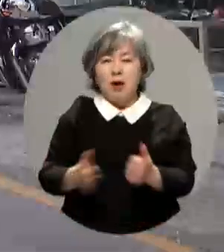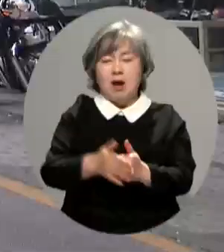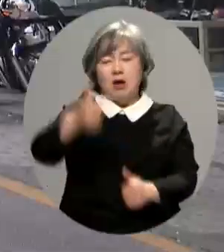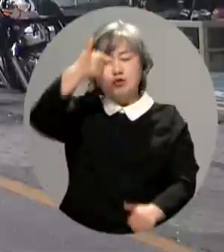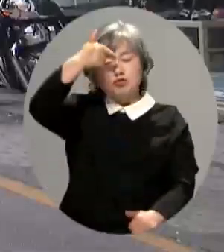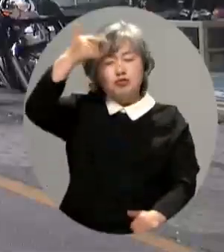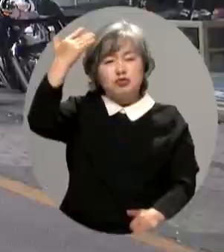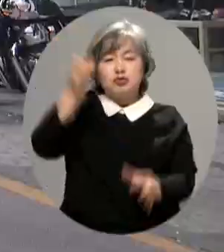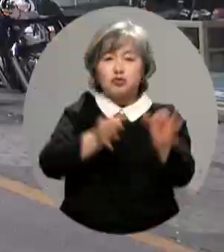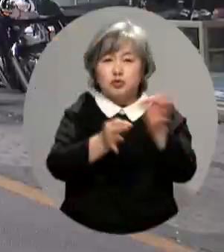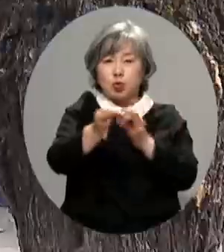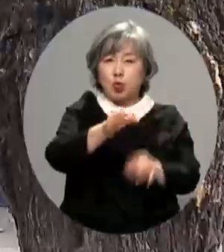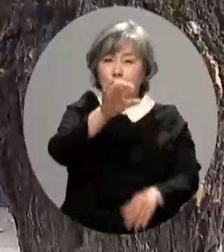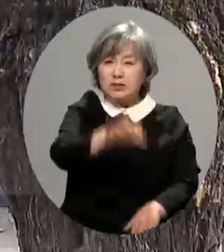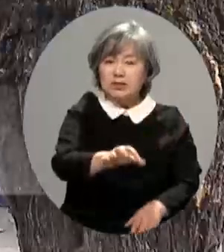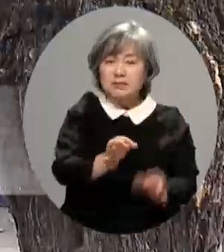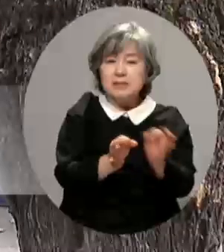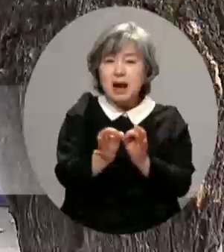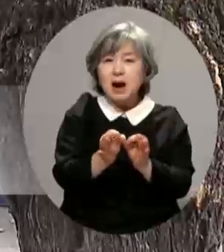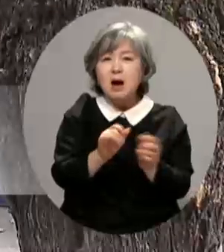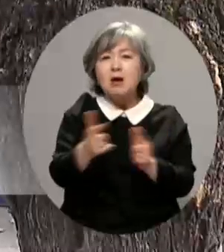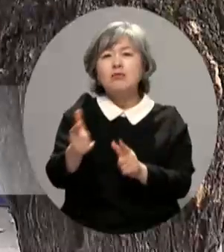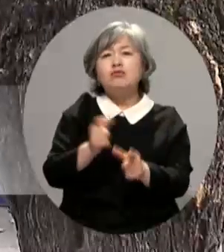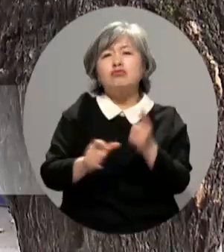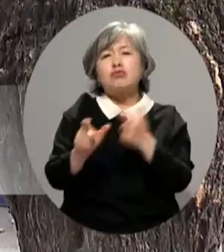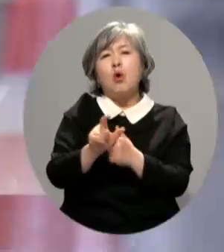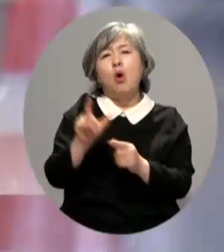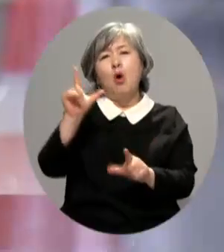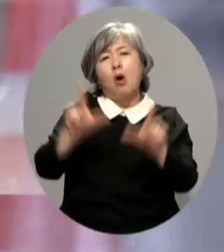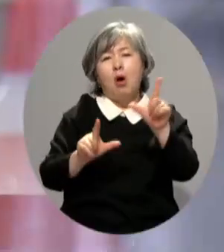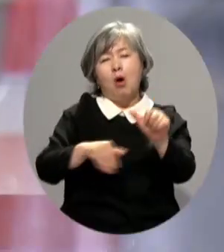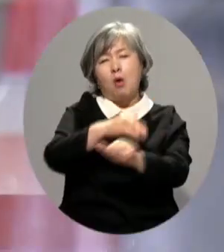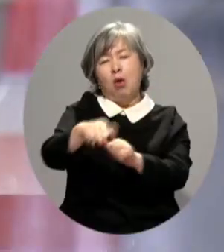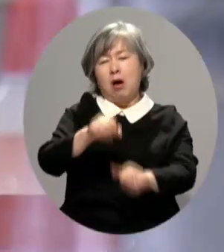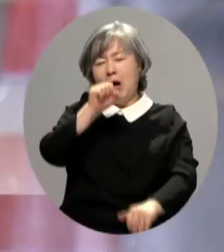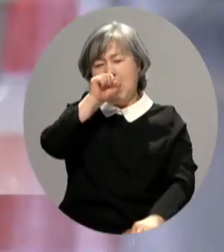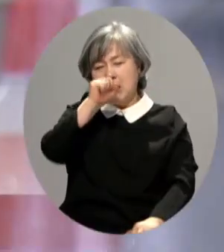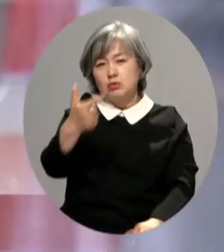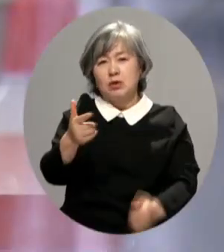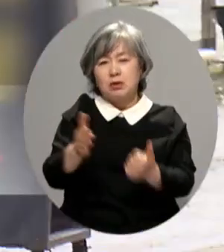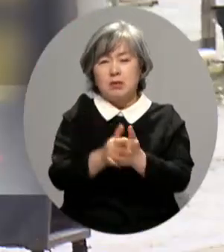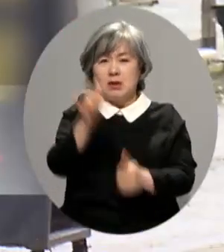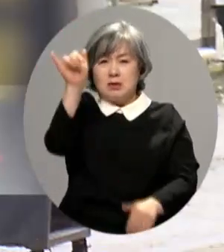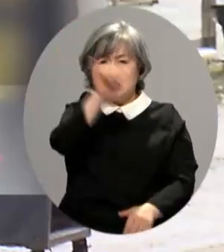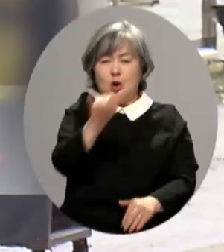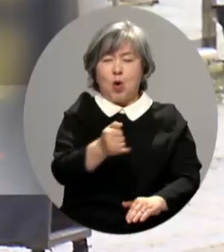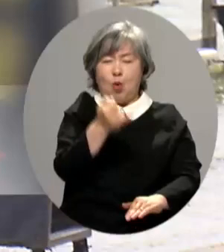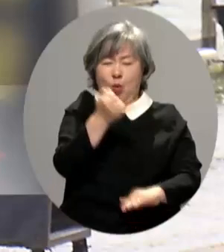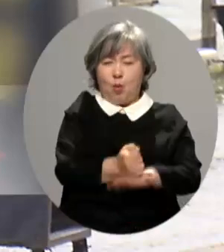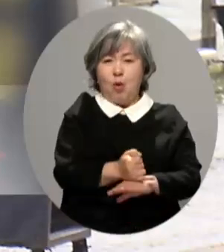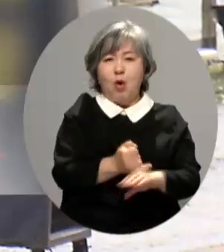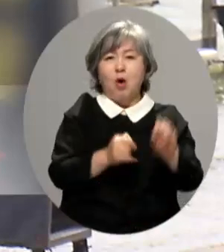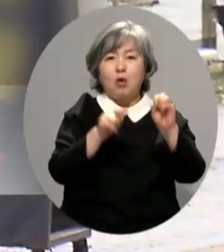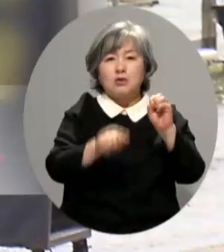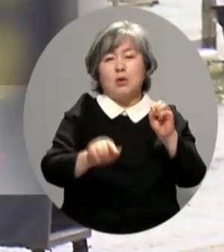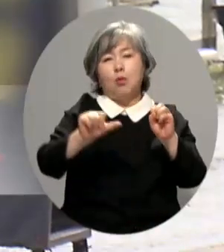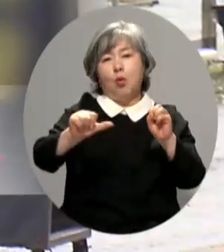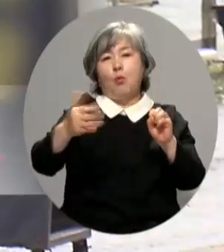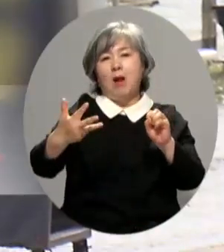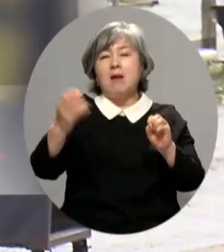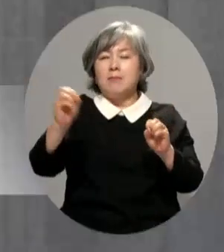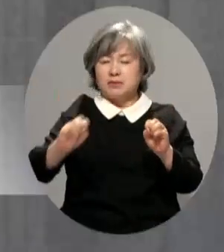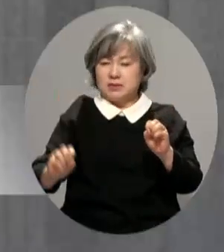구도심에 몰려있는 소규모 상가의 경우는 상황이 더 나빠서 하락폭이 전국 최고인 0.58%를